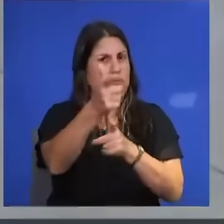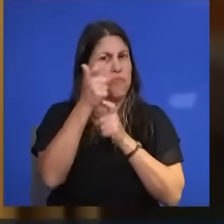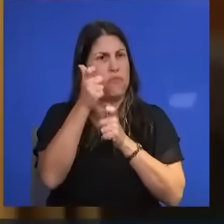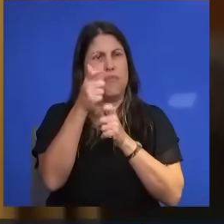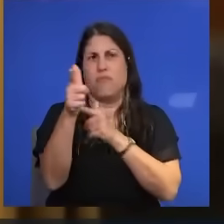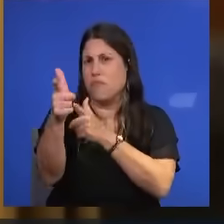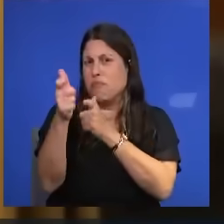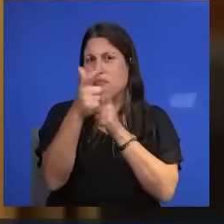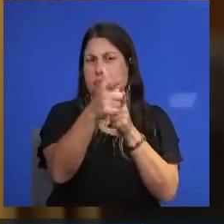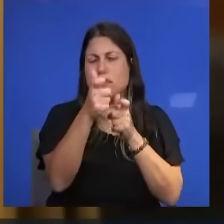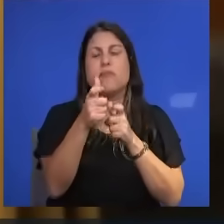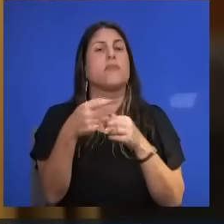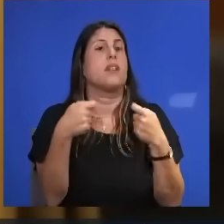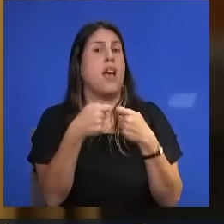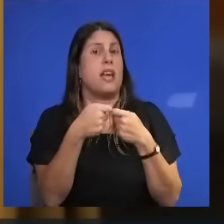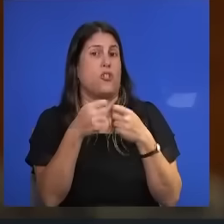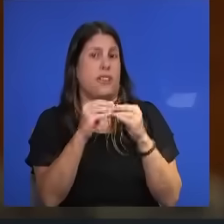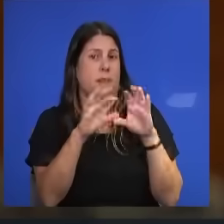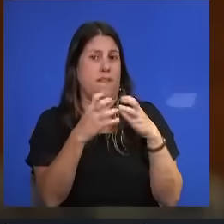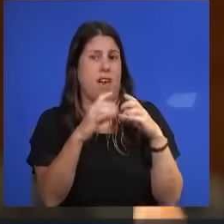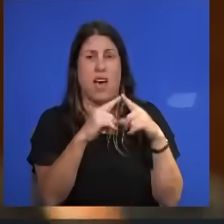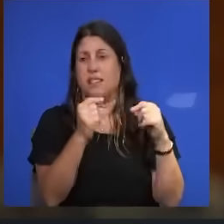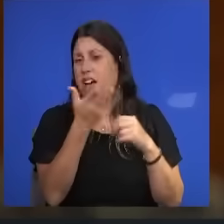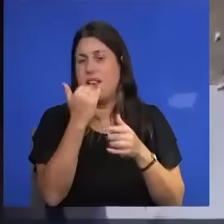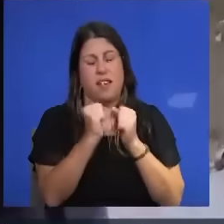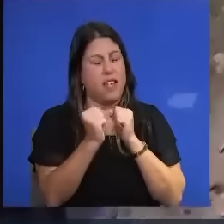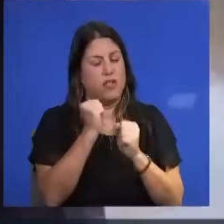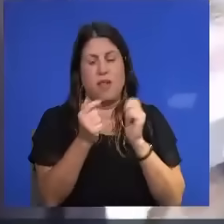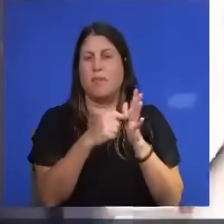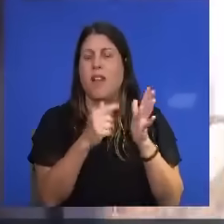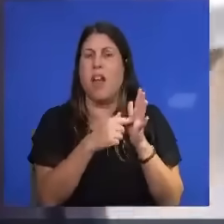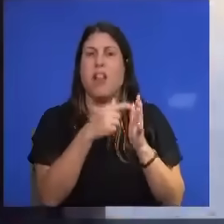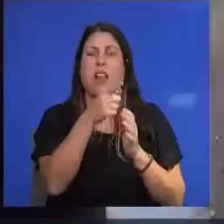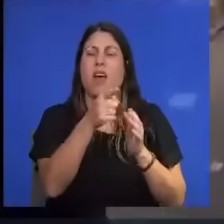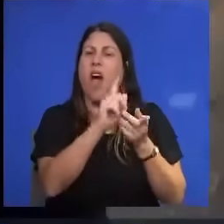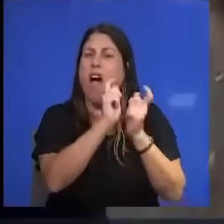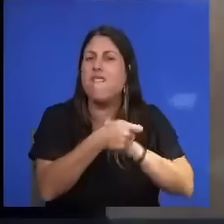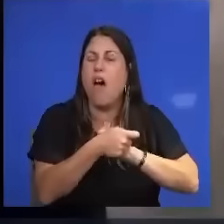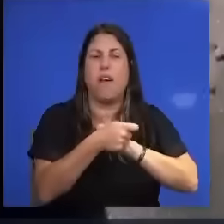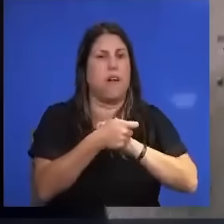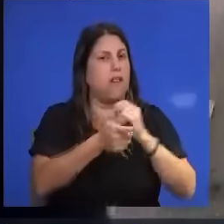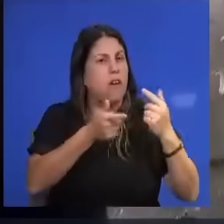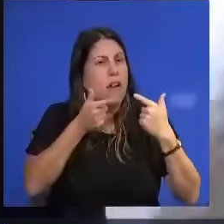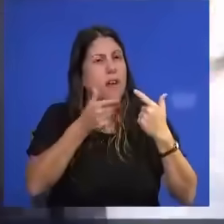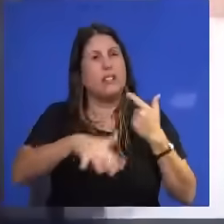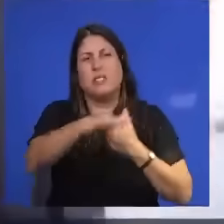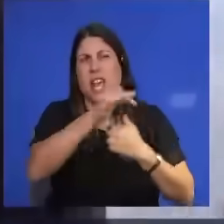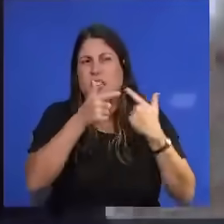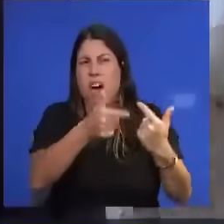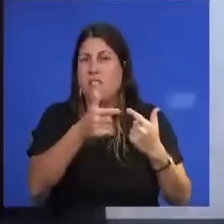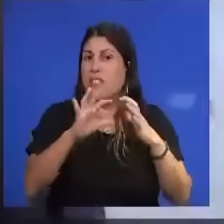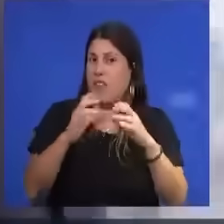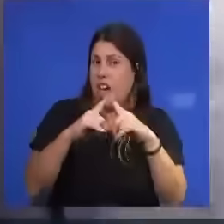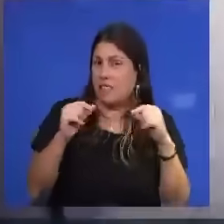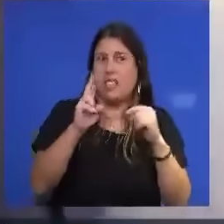הקשר עם כפר עזה היה מאוד מאוד קשה, כי כפר עזה הפך להיות שדה קרב. כפר עזה, יש מחבלים. אנחנו